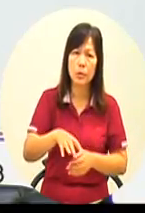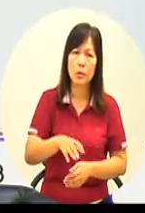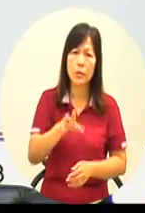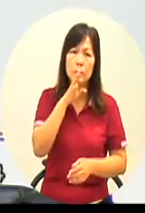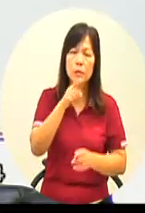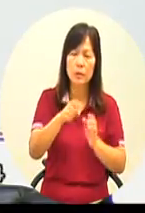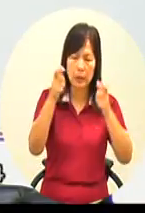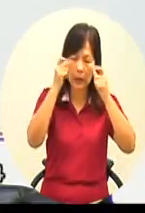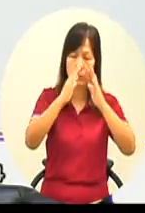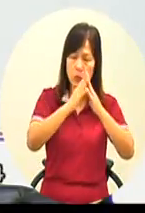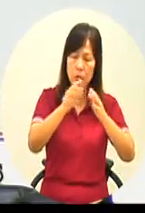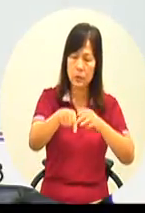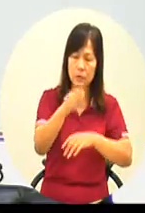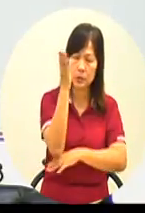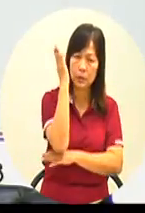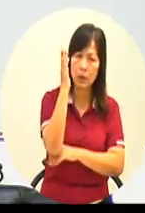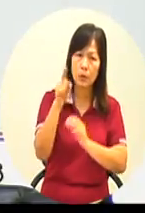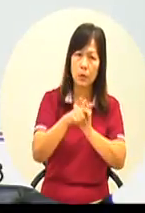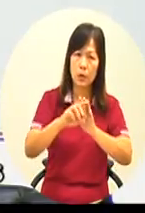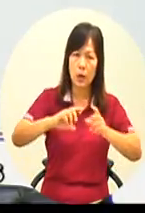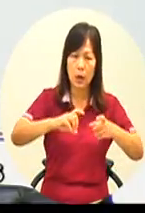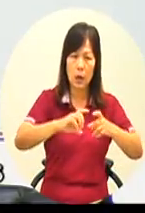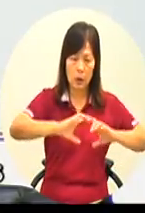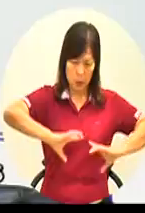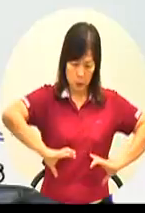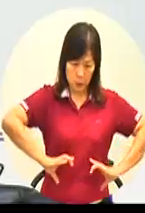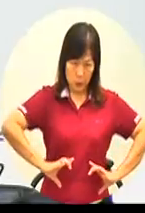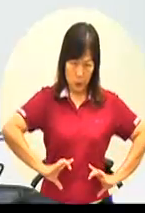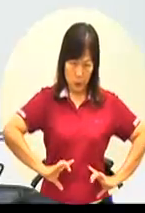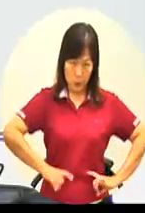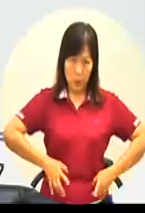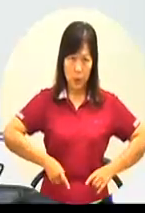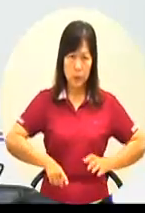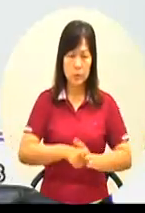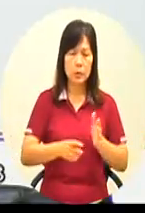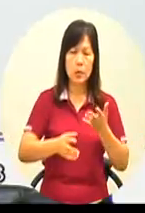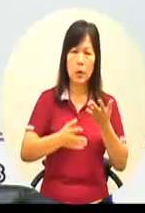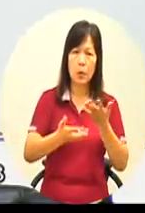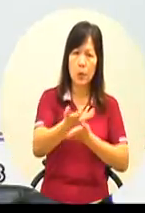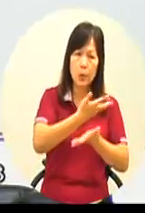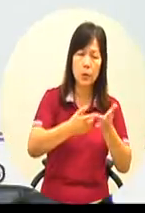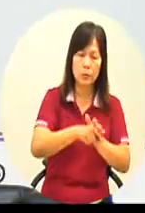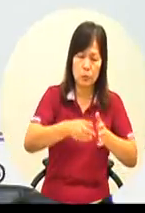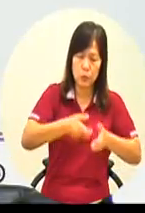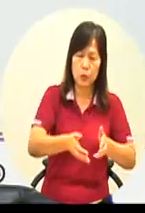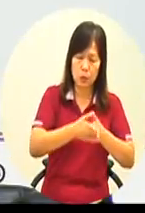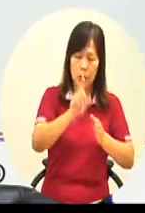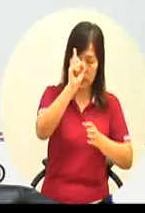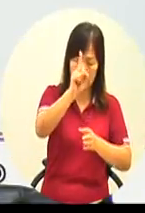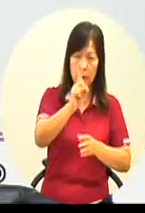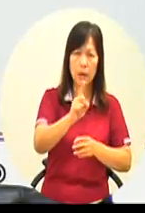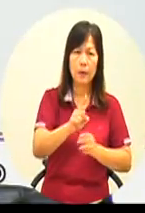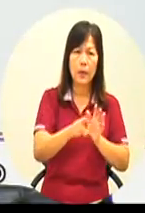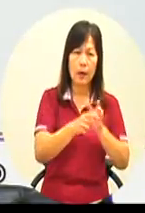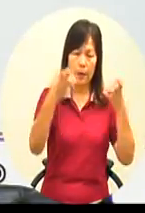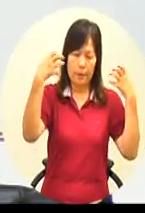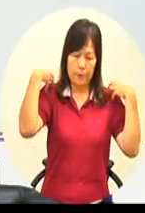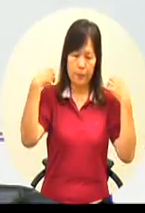高雄市政府国际的部分的一个很重要的一个部门哦，也负责我们高雄市